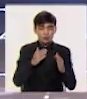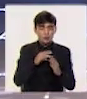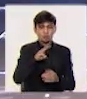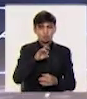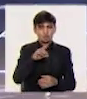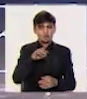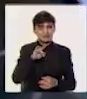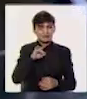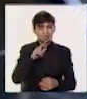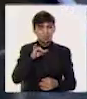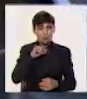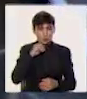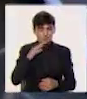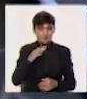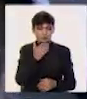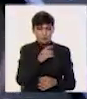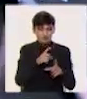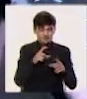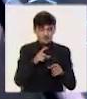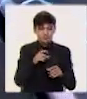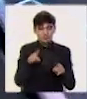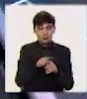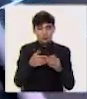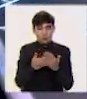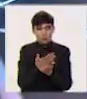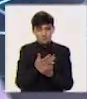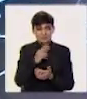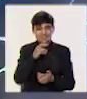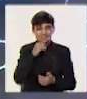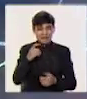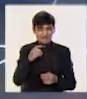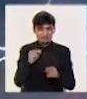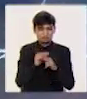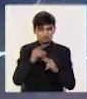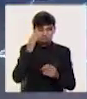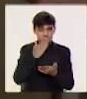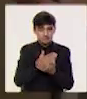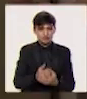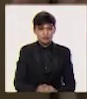Тұрдығұловтың шәкірттері енді ұстаздарының ұлы өнерін жаңа шеберханада үйренетін болады.